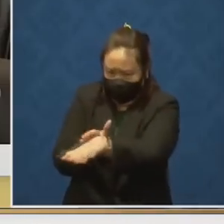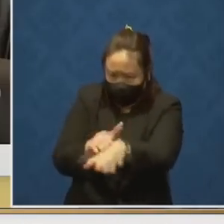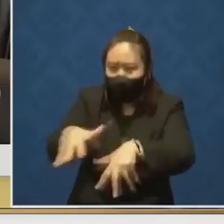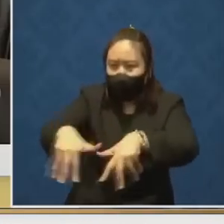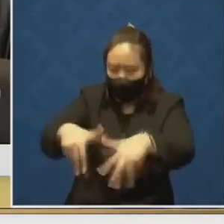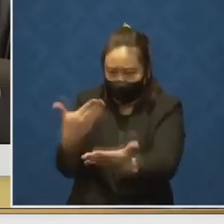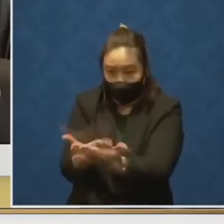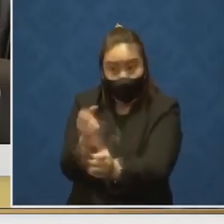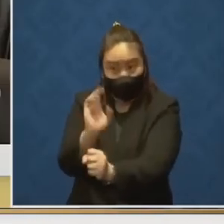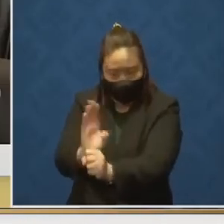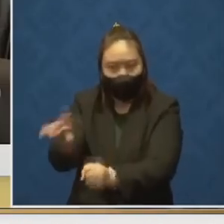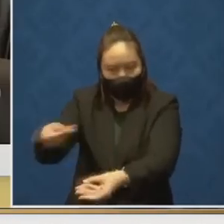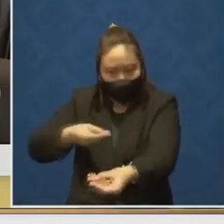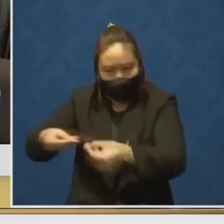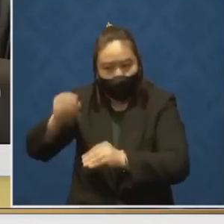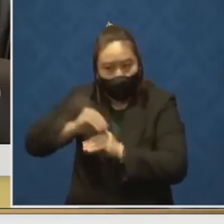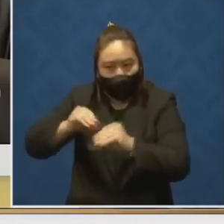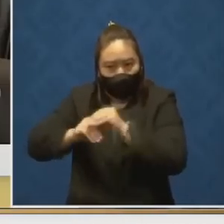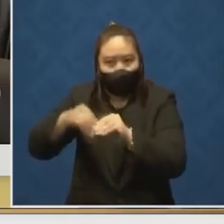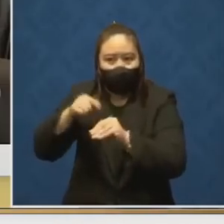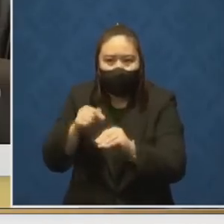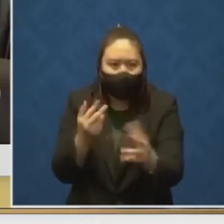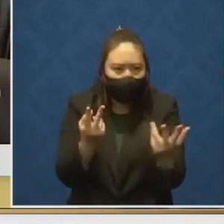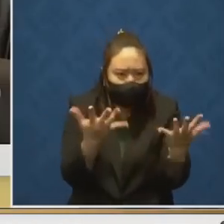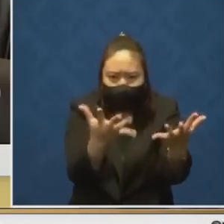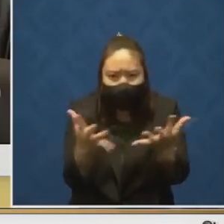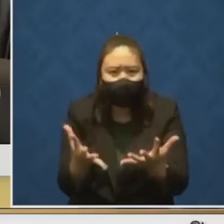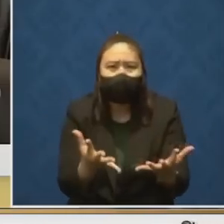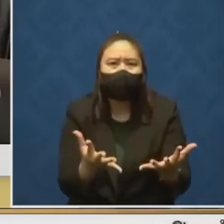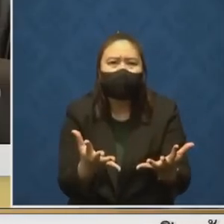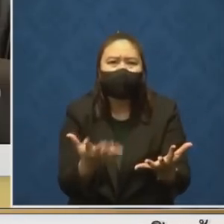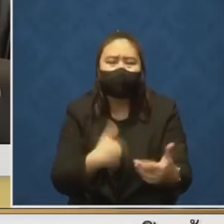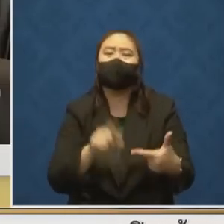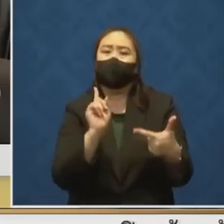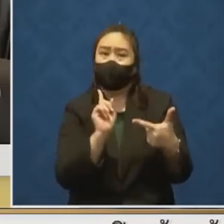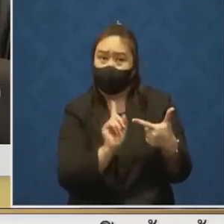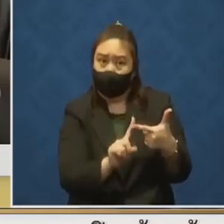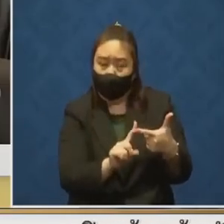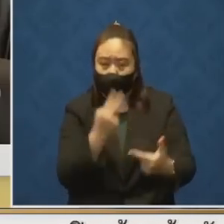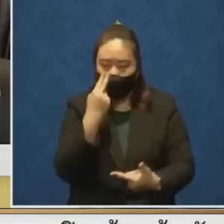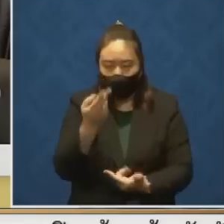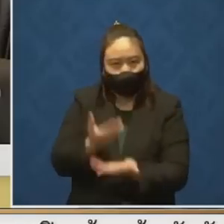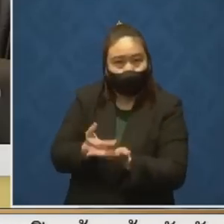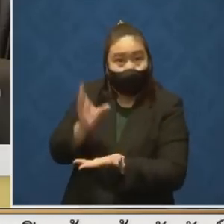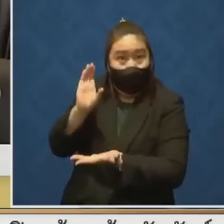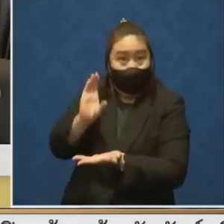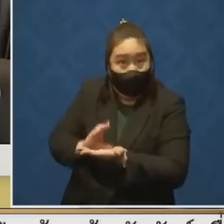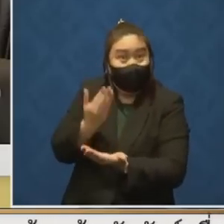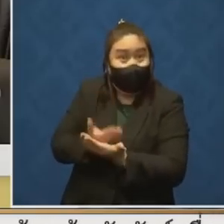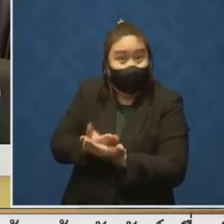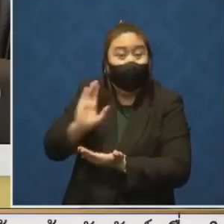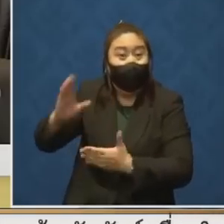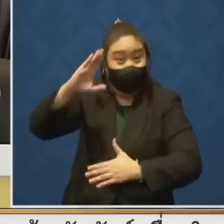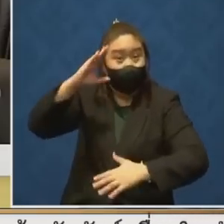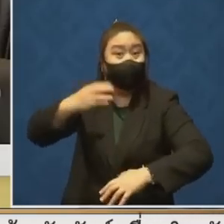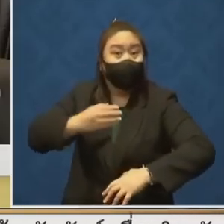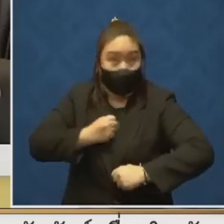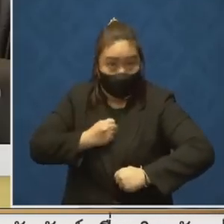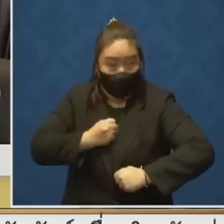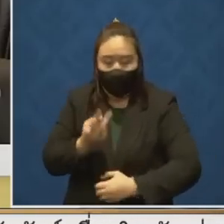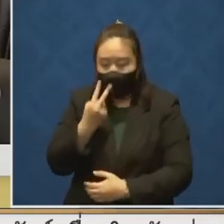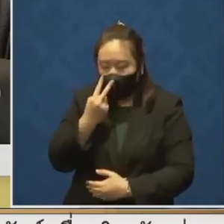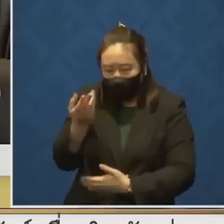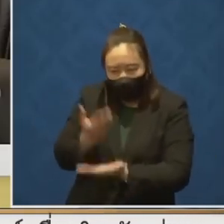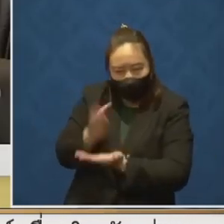มทบทุนบริจากเข้าโครงการนี้เลยดิฉันไปดูในจุที่สองคะดฉัไปดูที่งบการเงินของกองทับบกดิฉัไปดูงบการเงิน